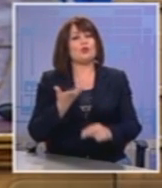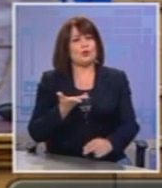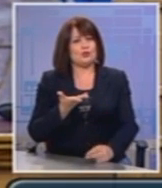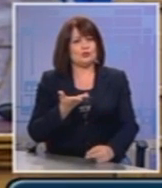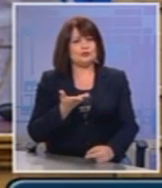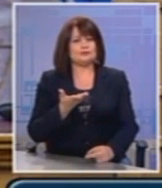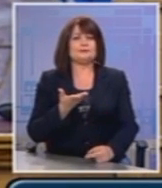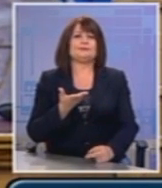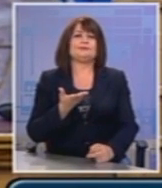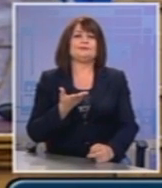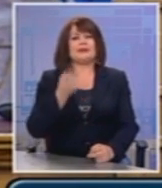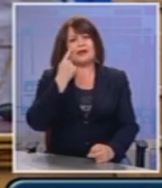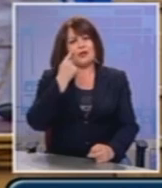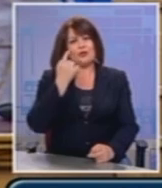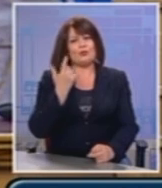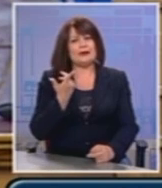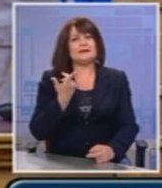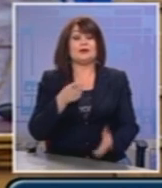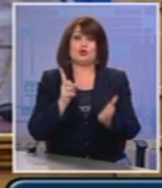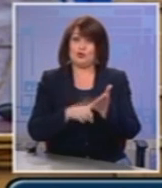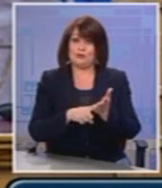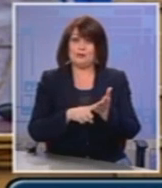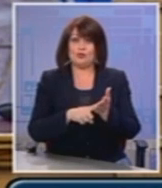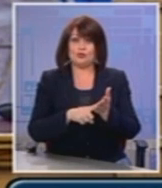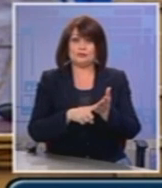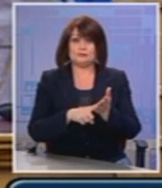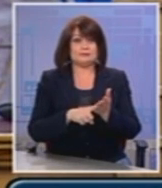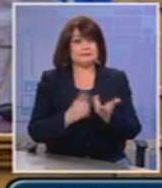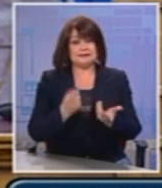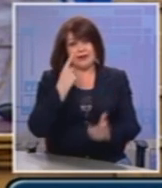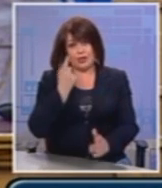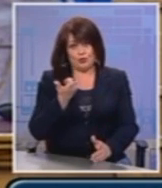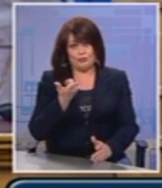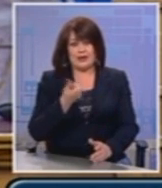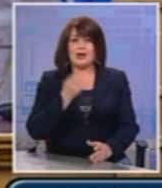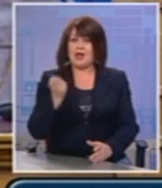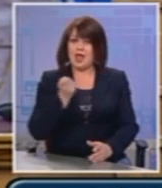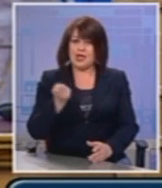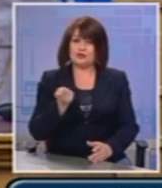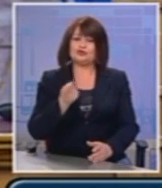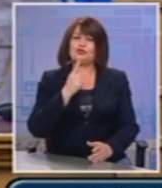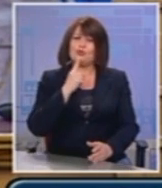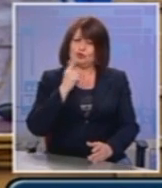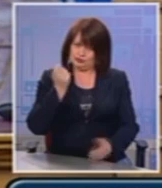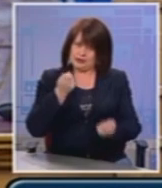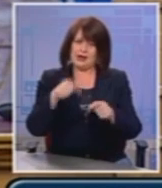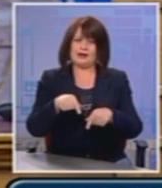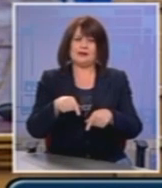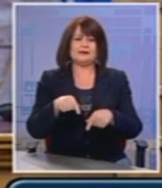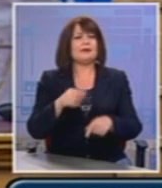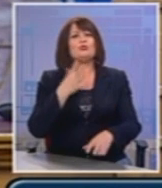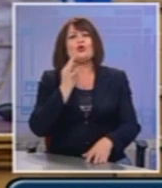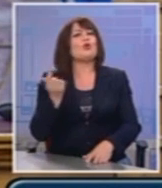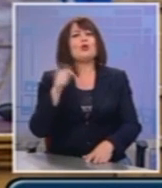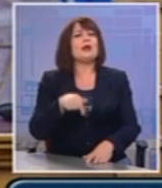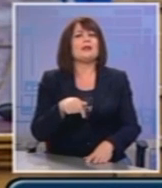σημαντικό να δούμε ποια είναι η νομιμότητα του χρέους όπως εσείς κάνετε και δεν βρίσκομαι